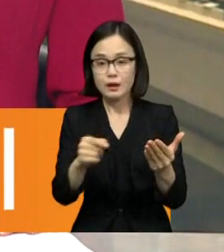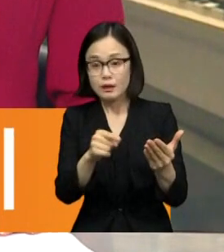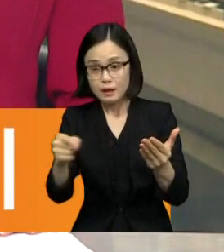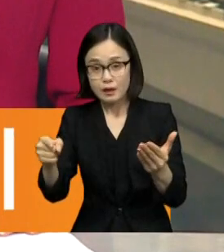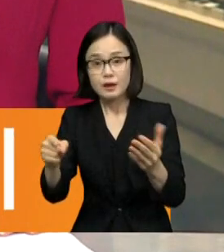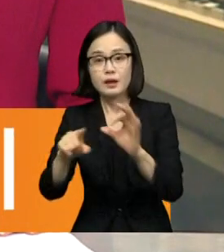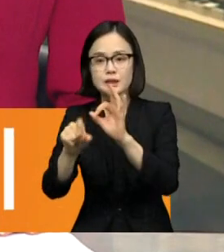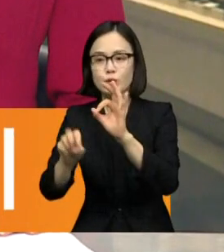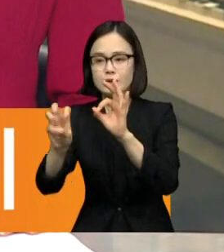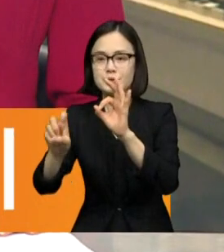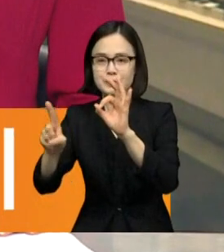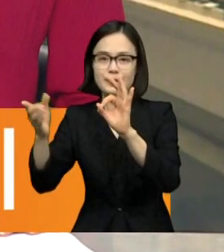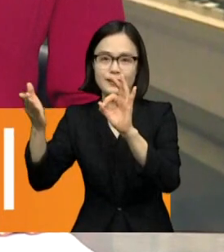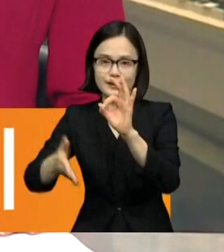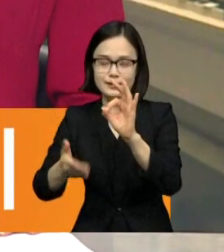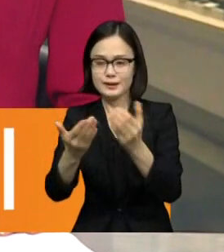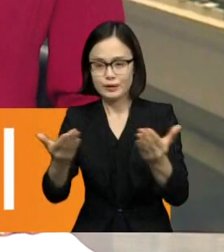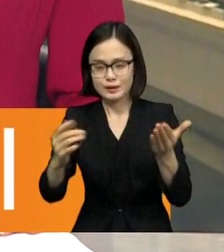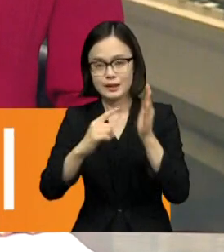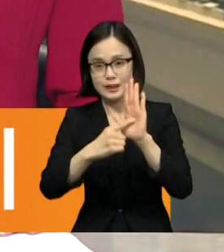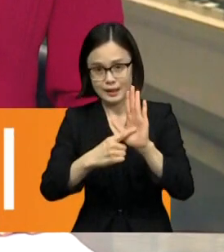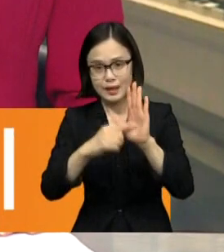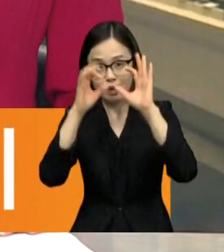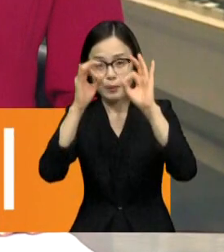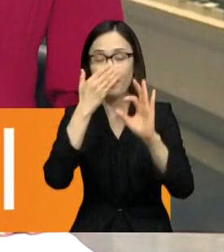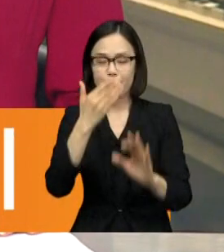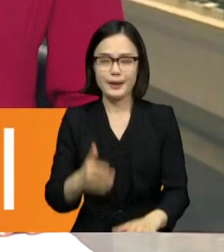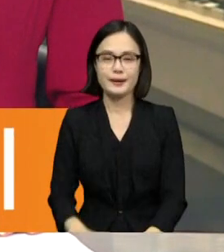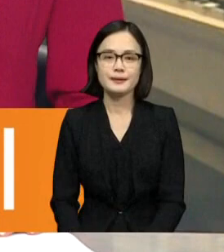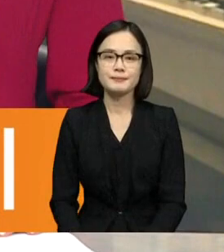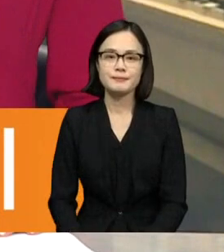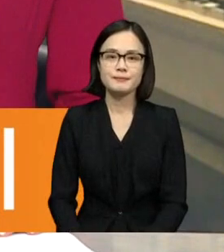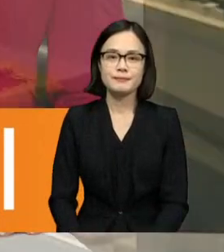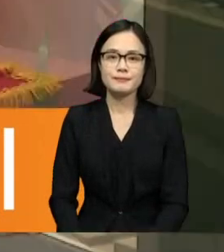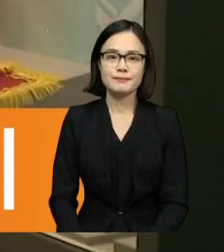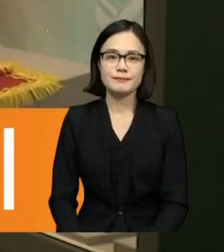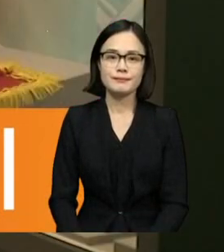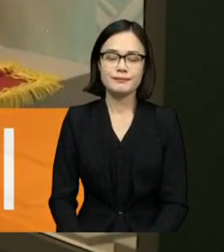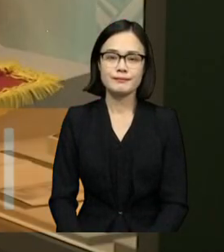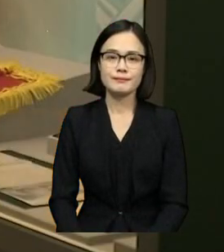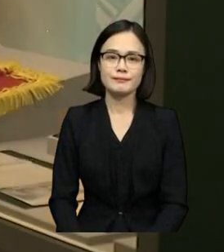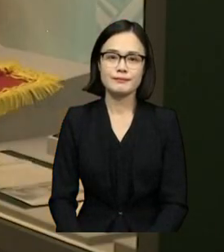자유수호 평화박물관에서 살펴볼 수 있습니다. 권석화 기자의 보도입니다.